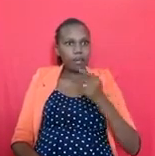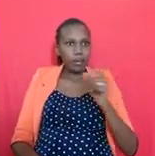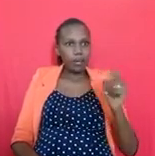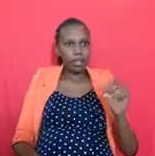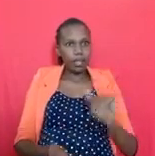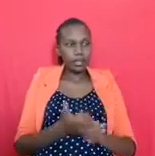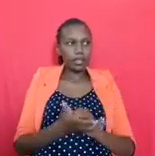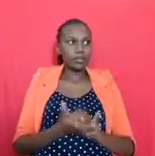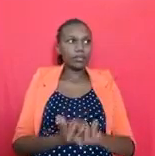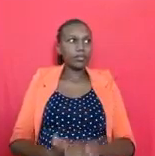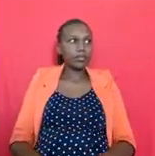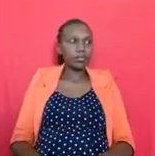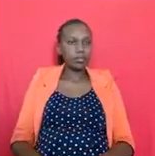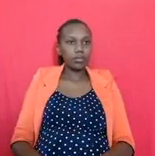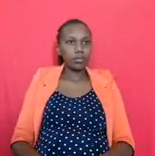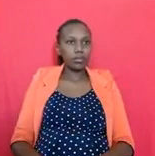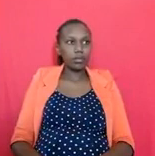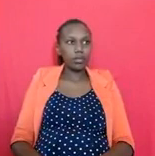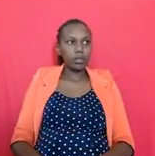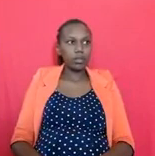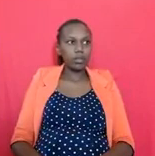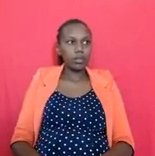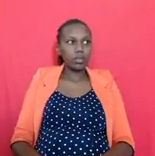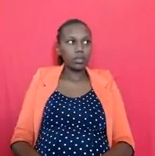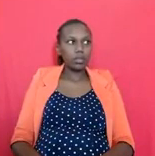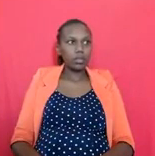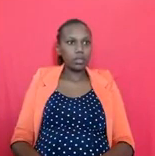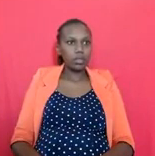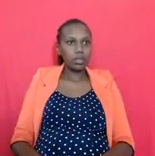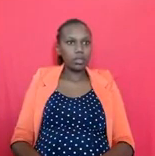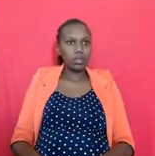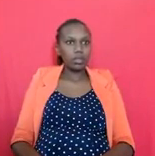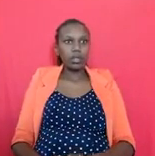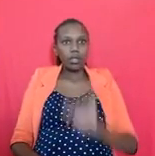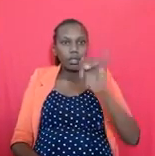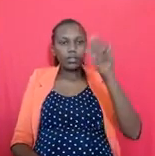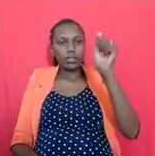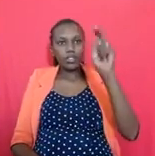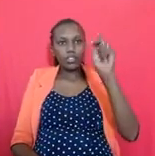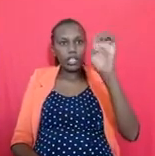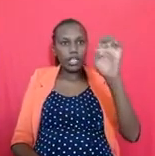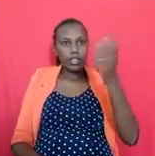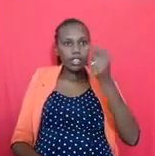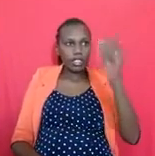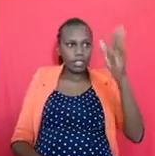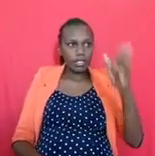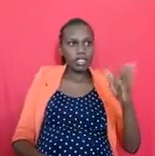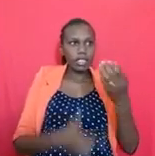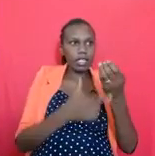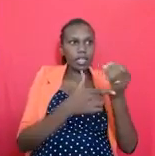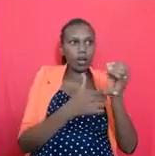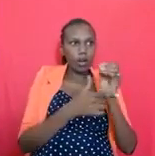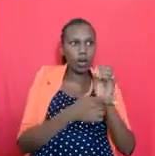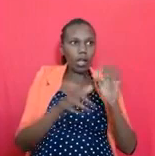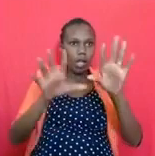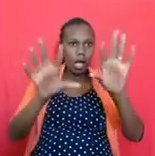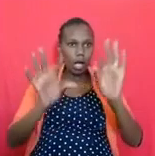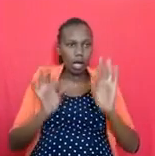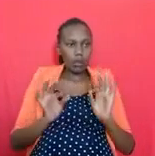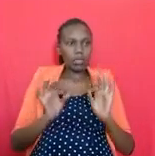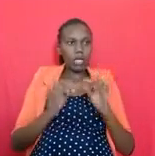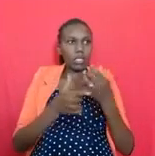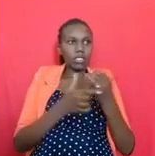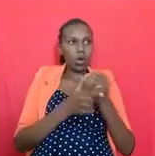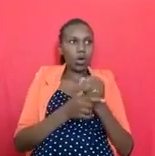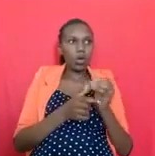hau. Akoro ne Jane, ulea secretary vitu. Akoro ne RISPA, ulea accountanti vitu. Akoro